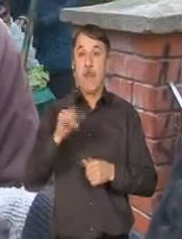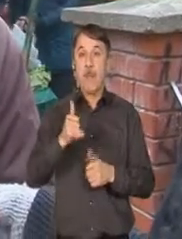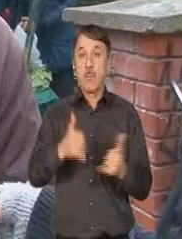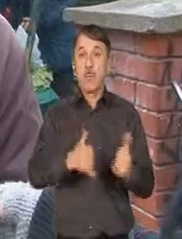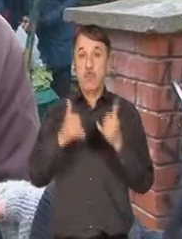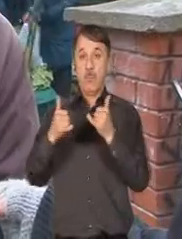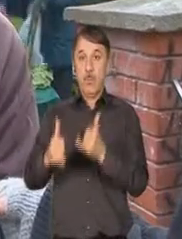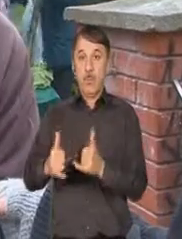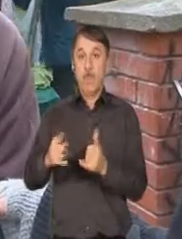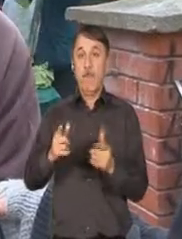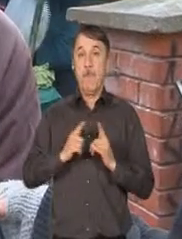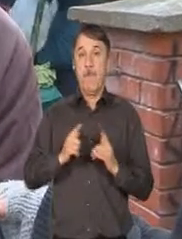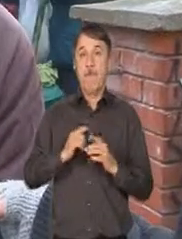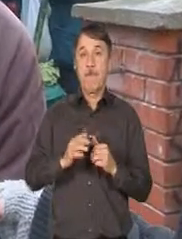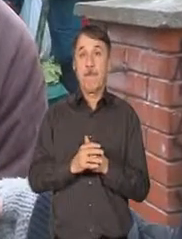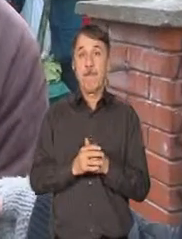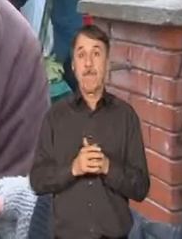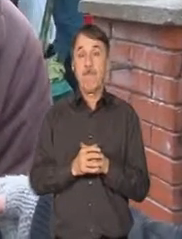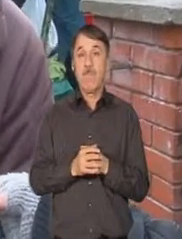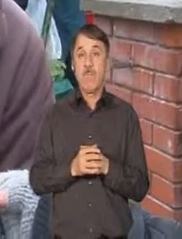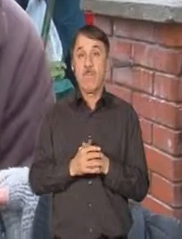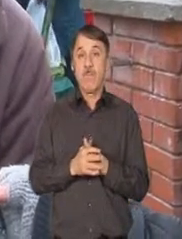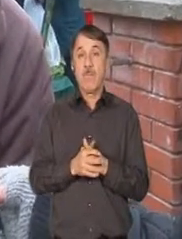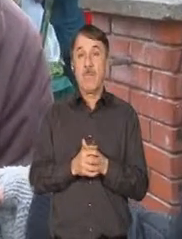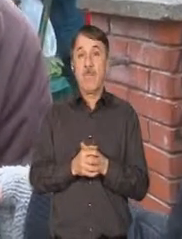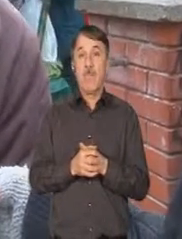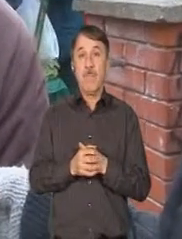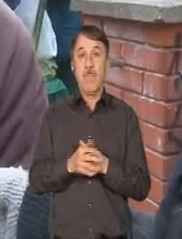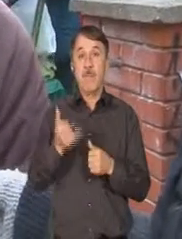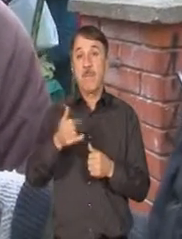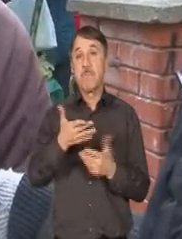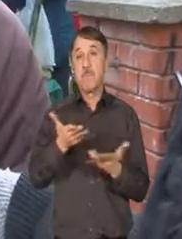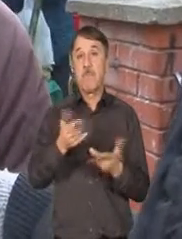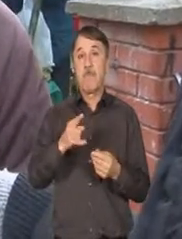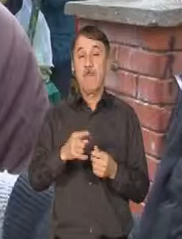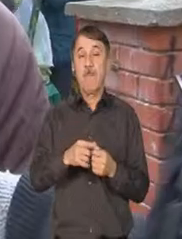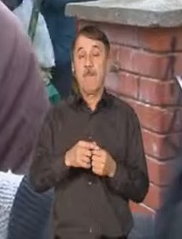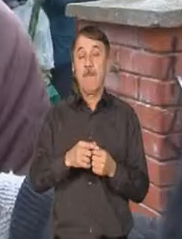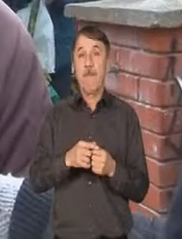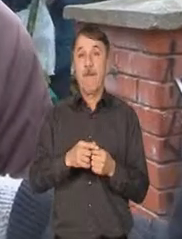nisam sad, samo eto koliko sam ušla. Vi da li nije povoljno?